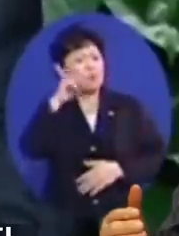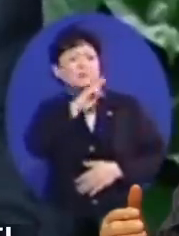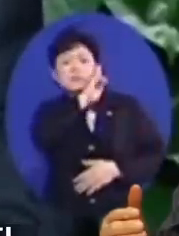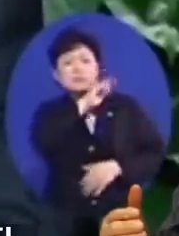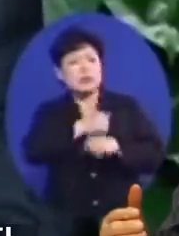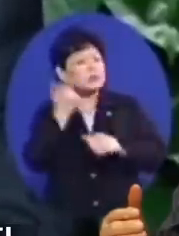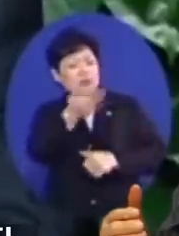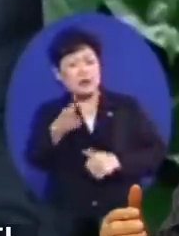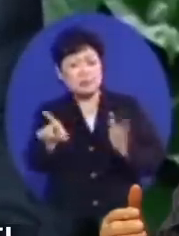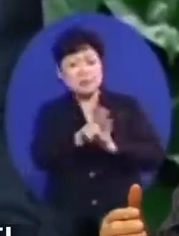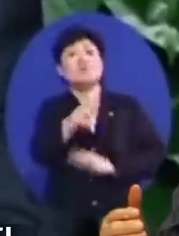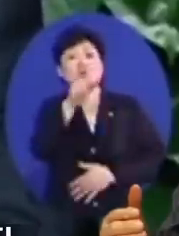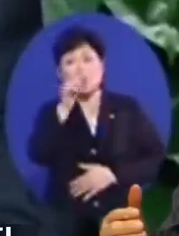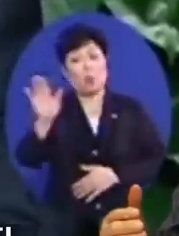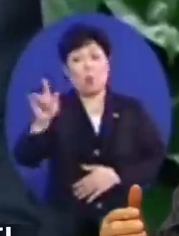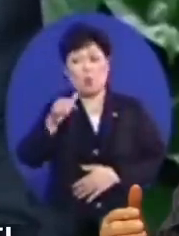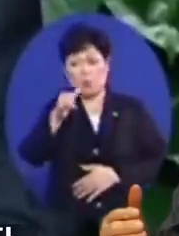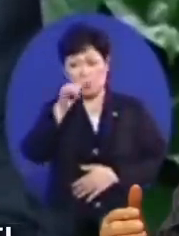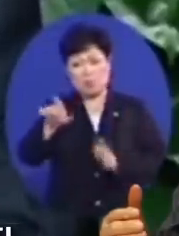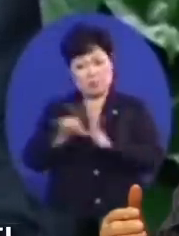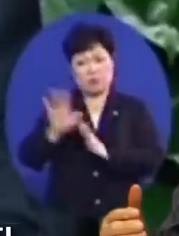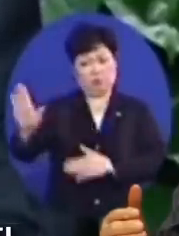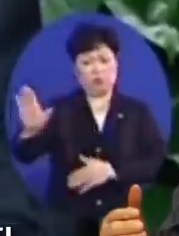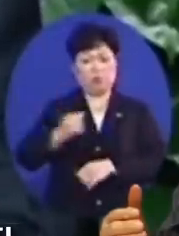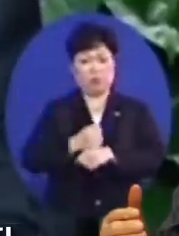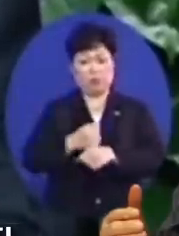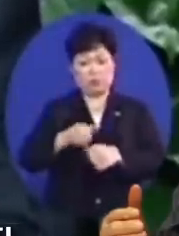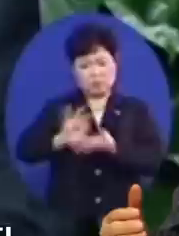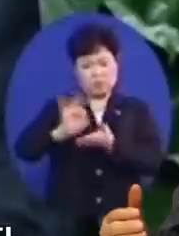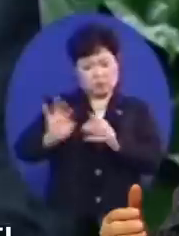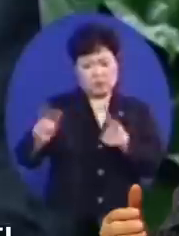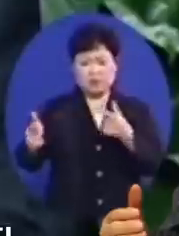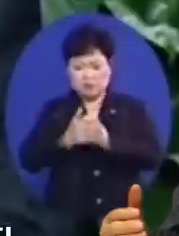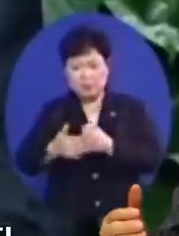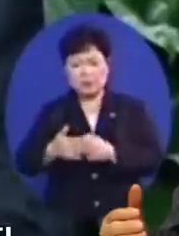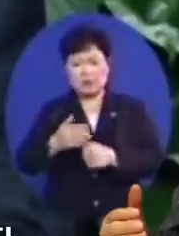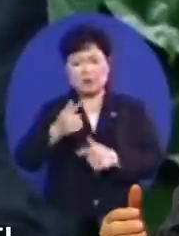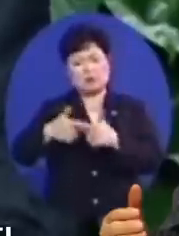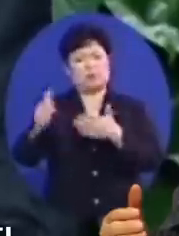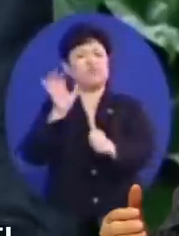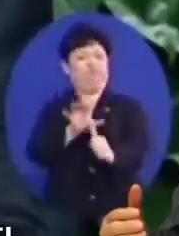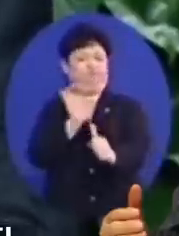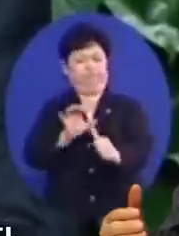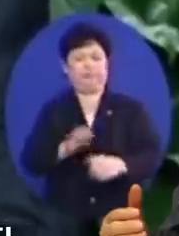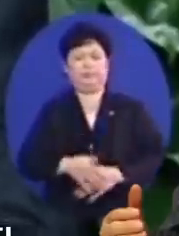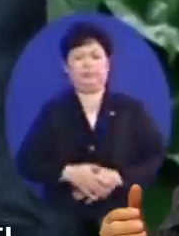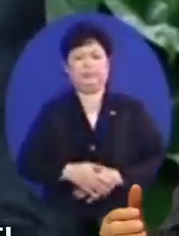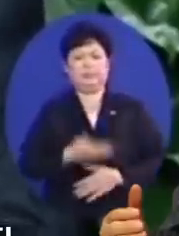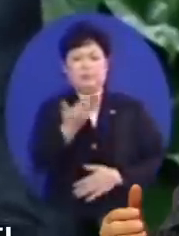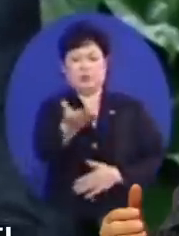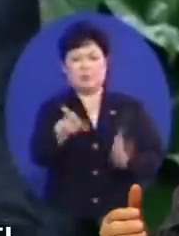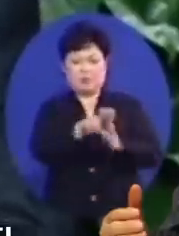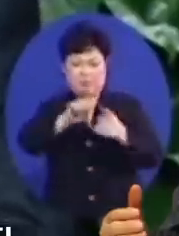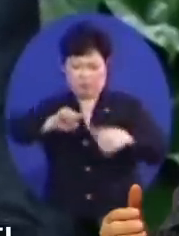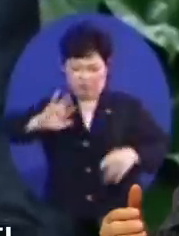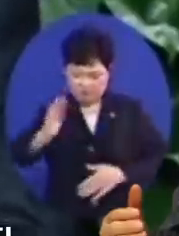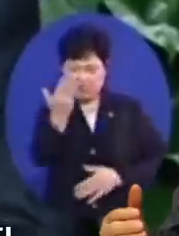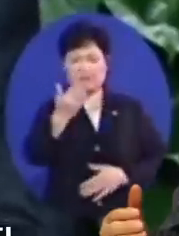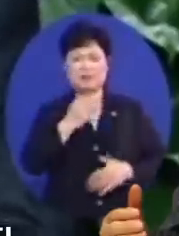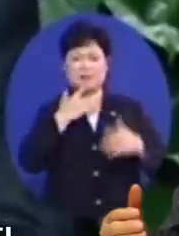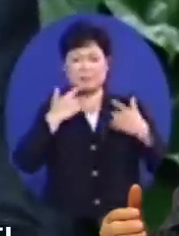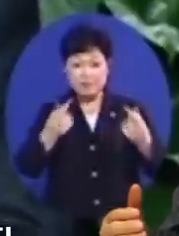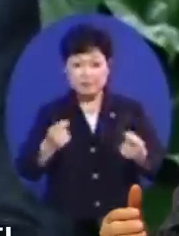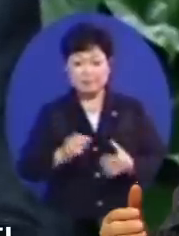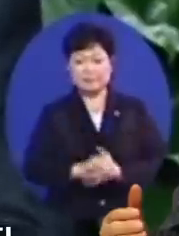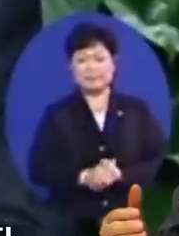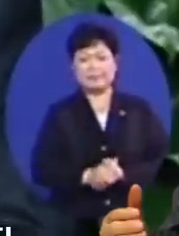믿음이 있는데도 안 사용하니까 없는 것처럼 했으므로 꾸짖은 것입니다. 내 믿은 대로 될지어다고 주님께서 말씀한